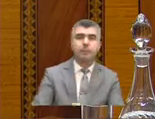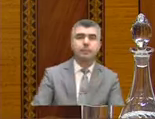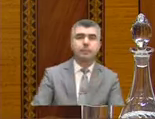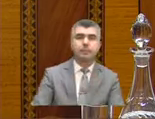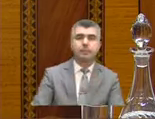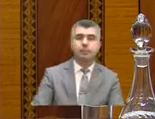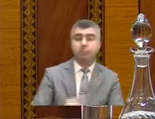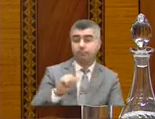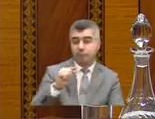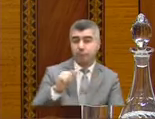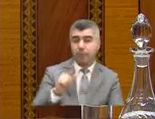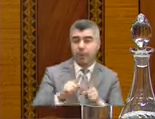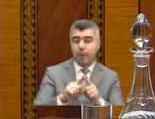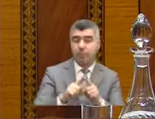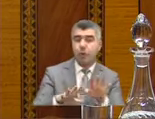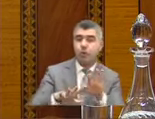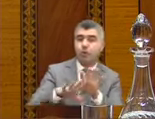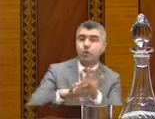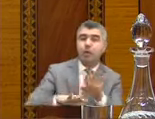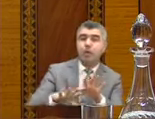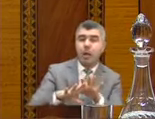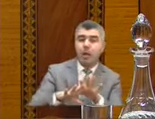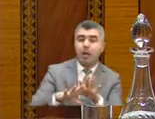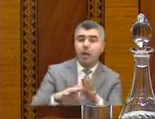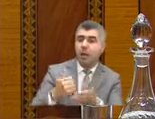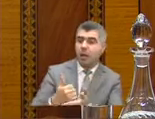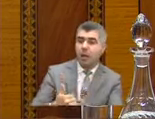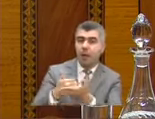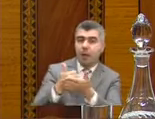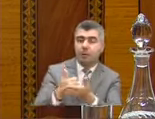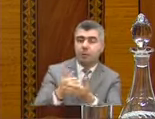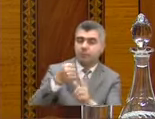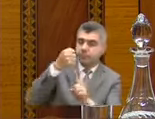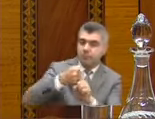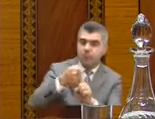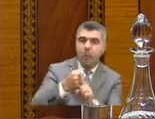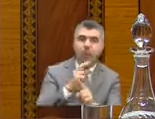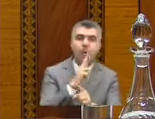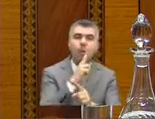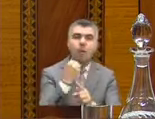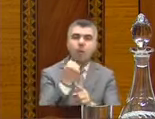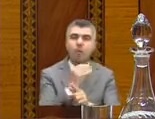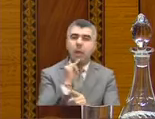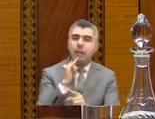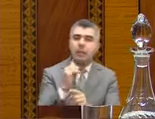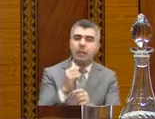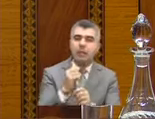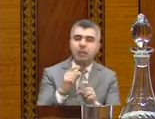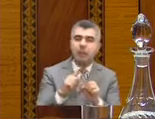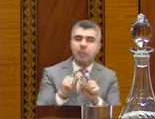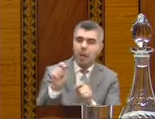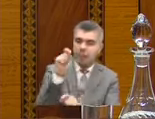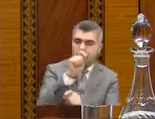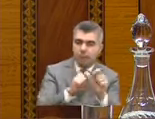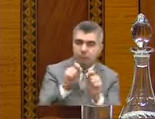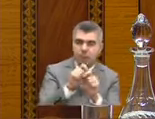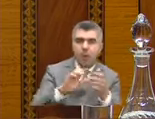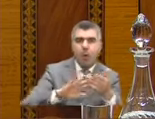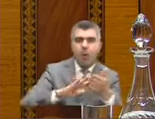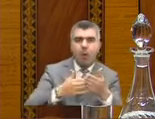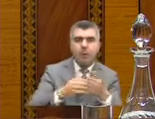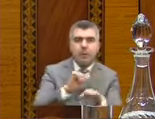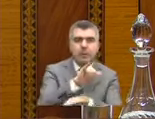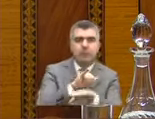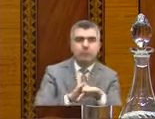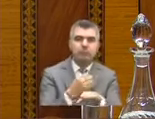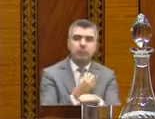يروم تعزيز أسس الدولة الاجتماعية من خلال عمل الحكومة على استكمال التنزيل الفعال ورش تعميم